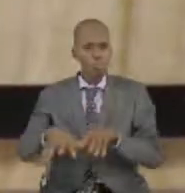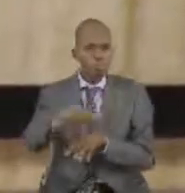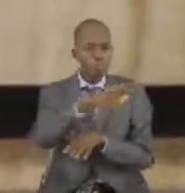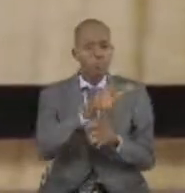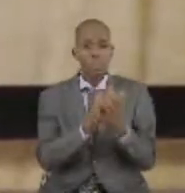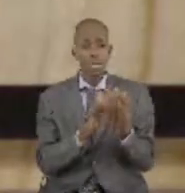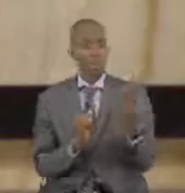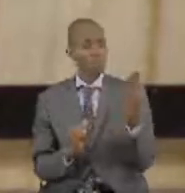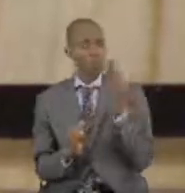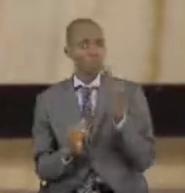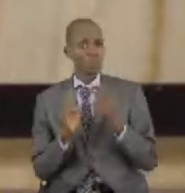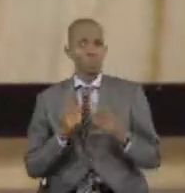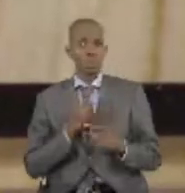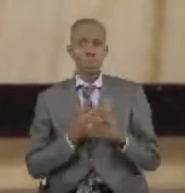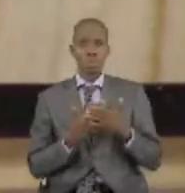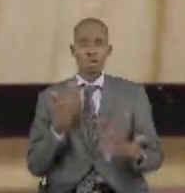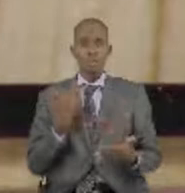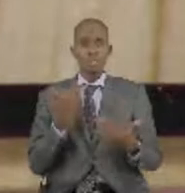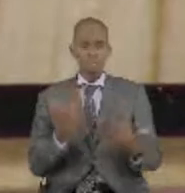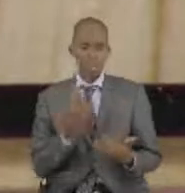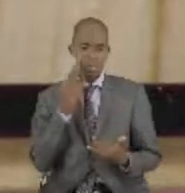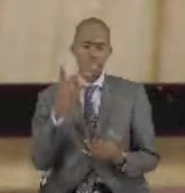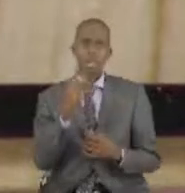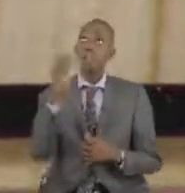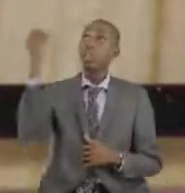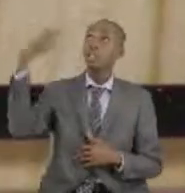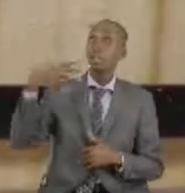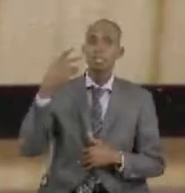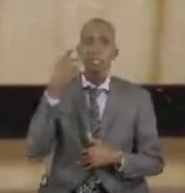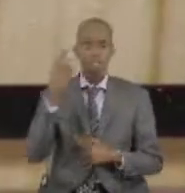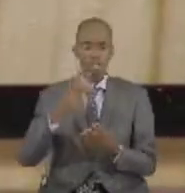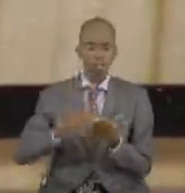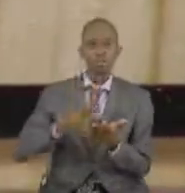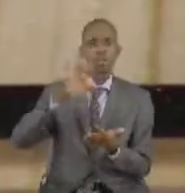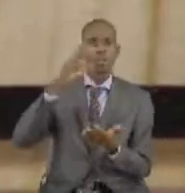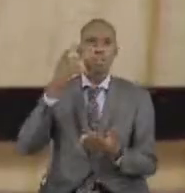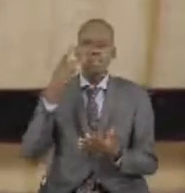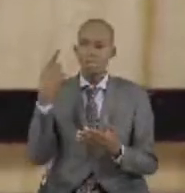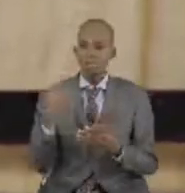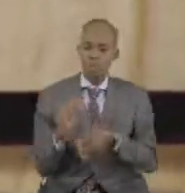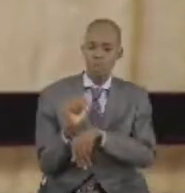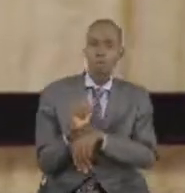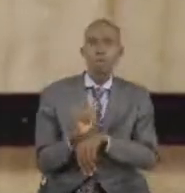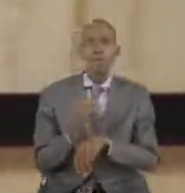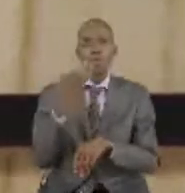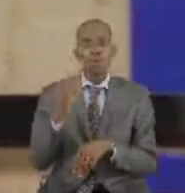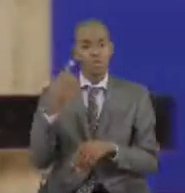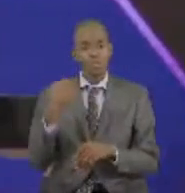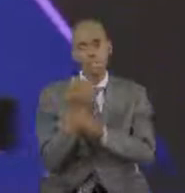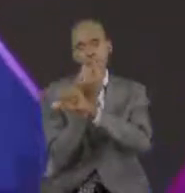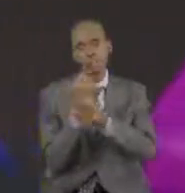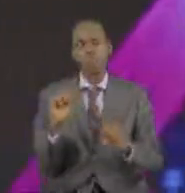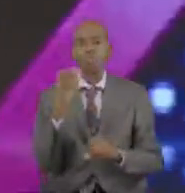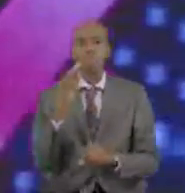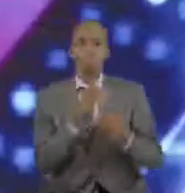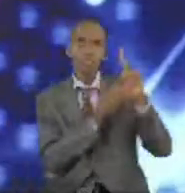prêcher l'évangile avant ils voient la lumière il voit la gloire il voit la manifestation du salut